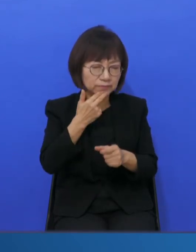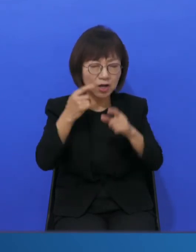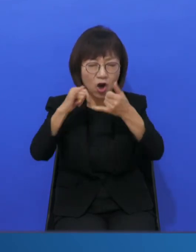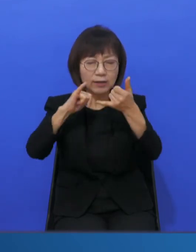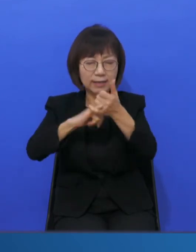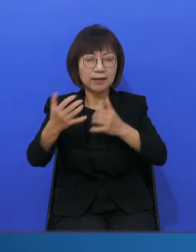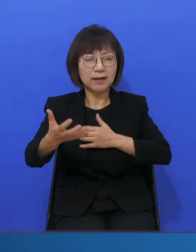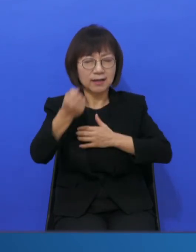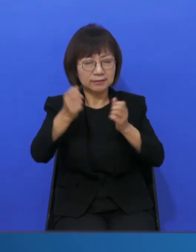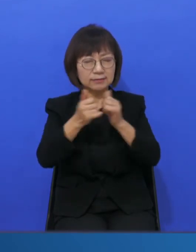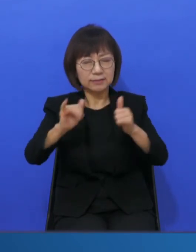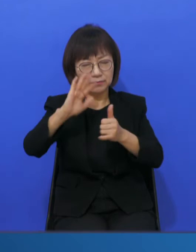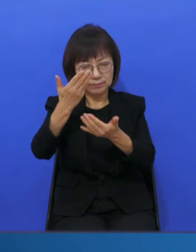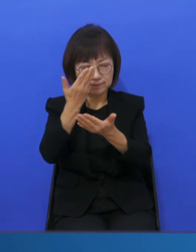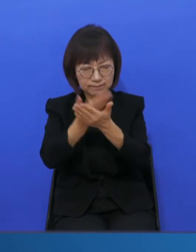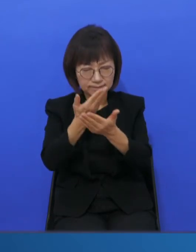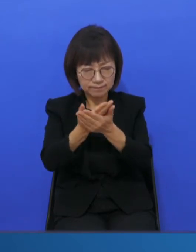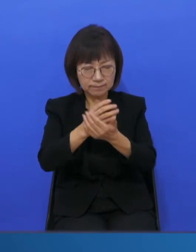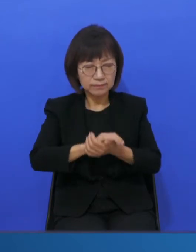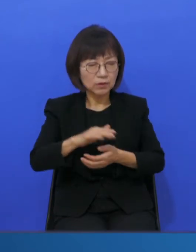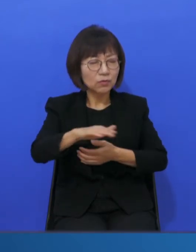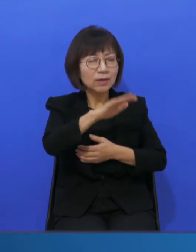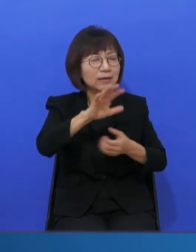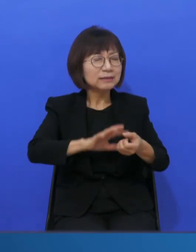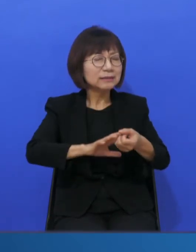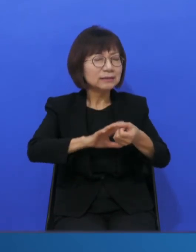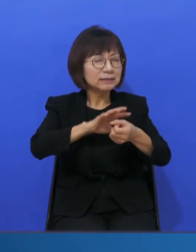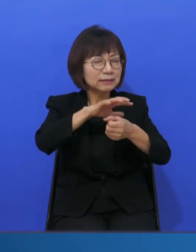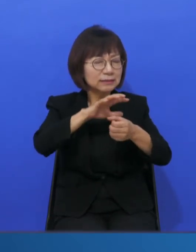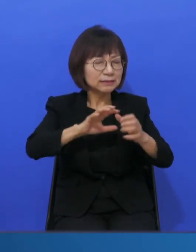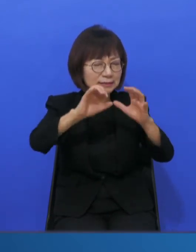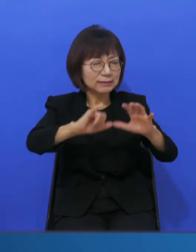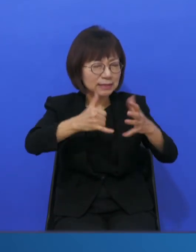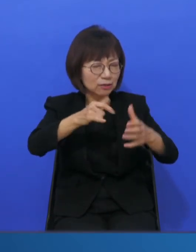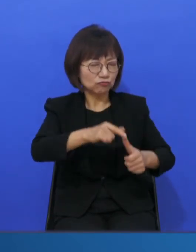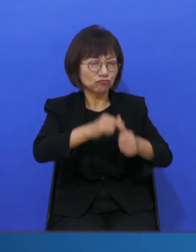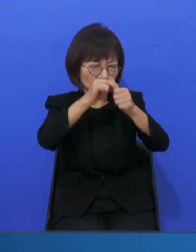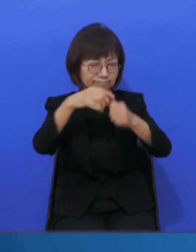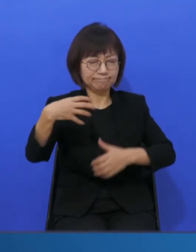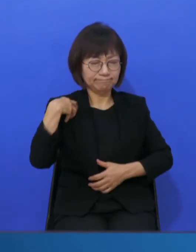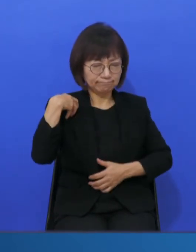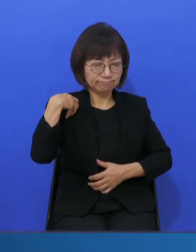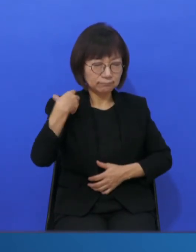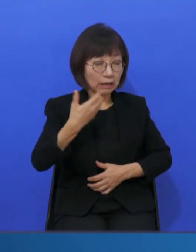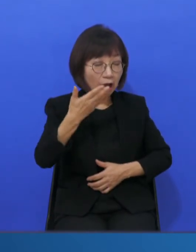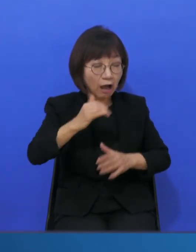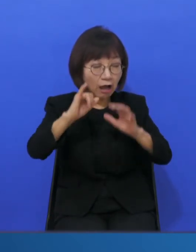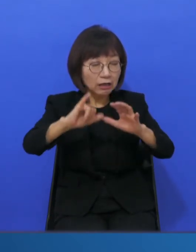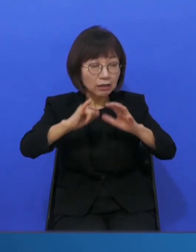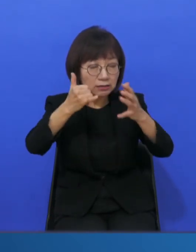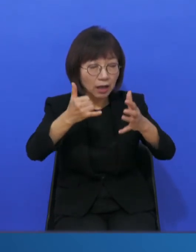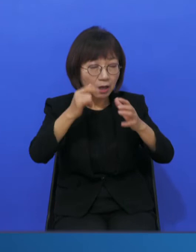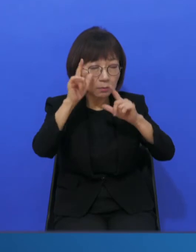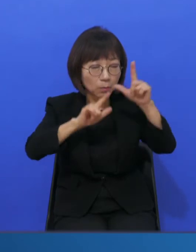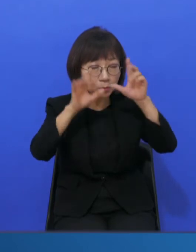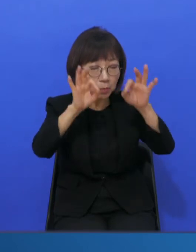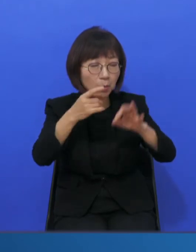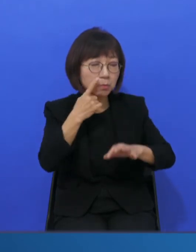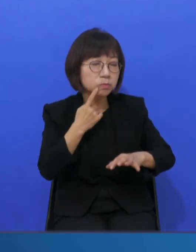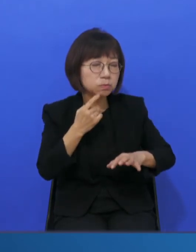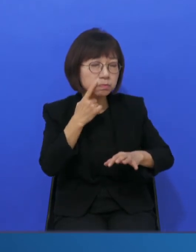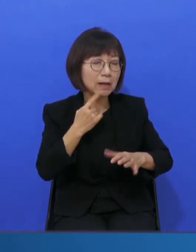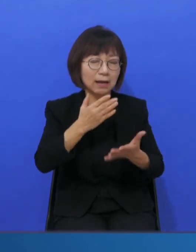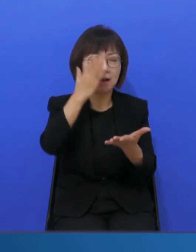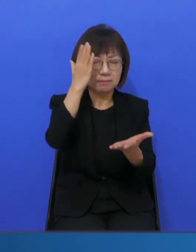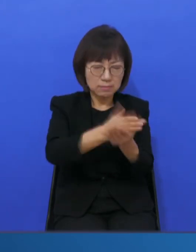that is not deceived. 세상 살려야 되는데 세상 부러워하는 정말 속지 않는 신앙 허락해